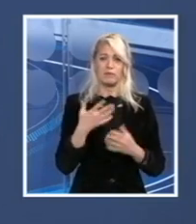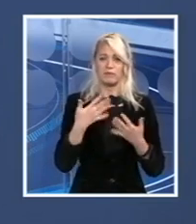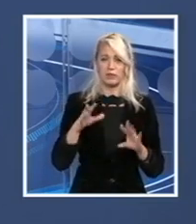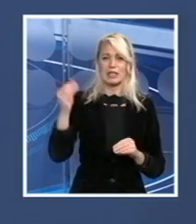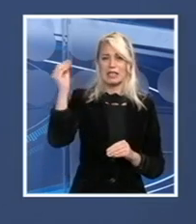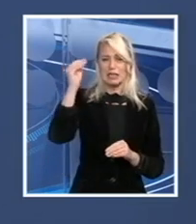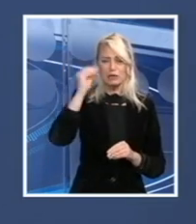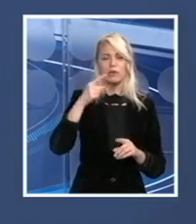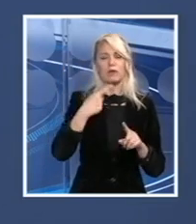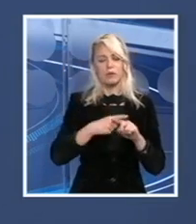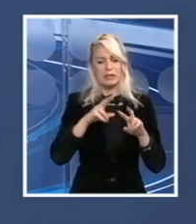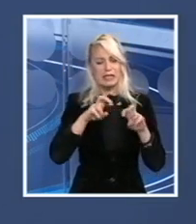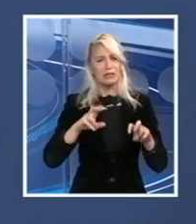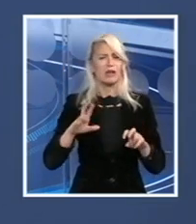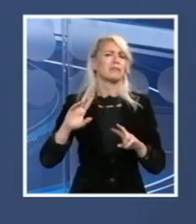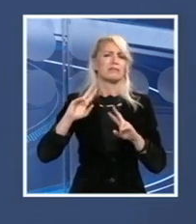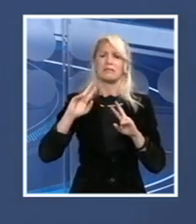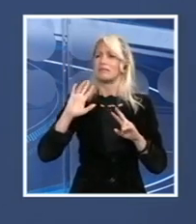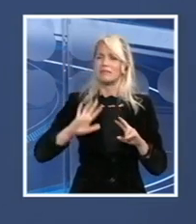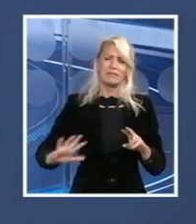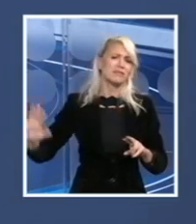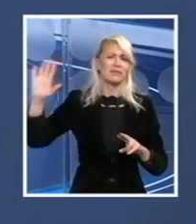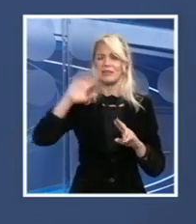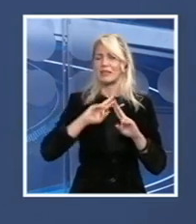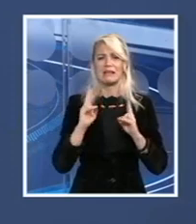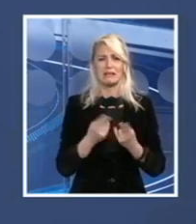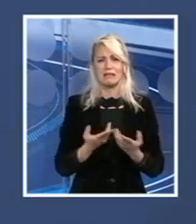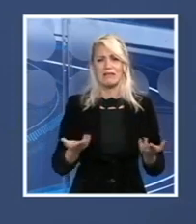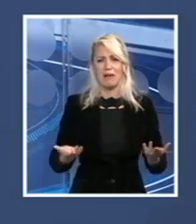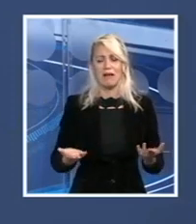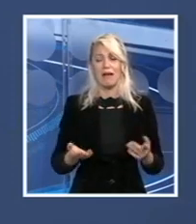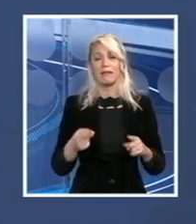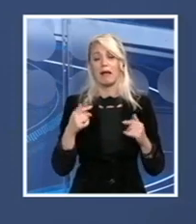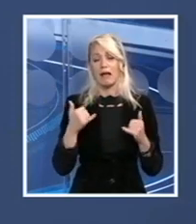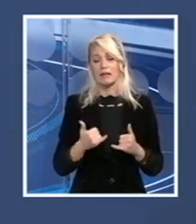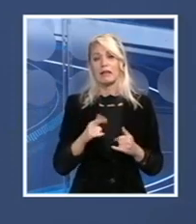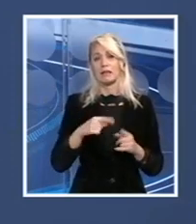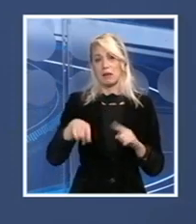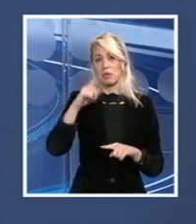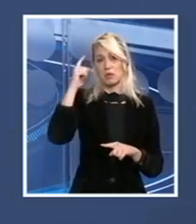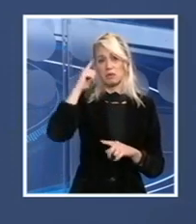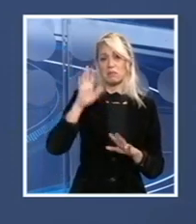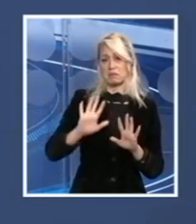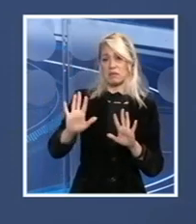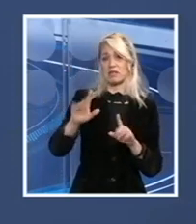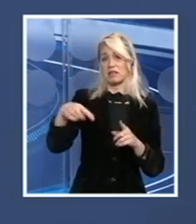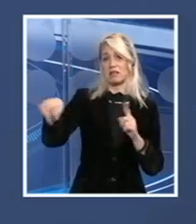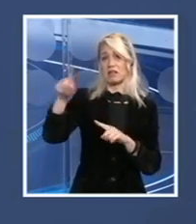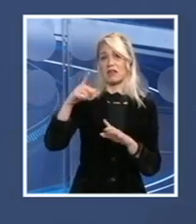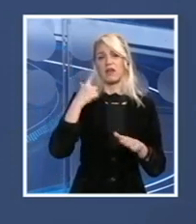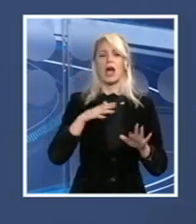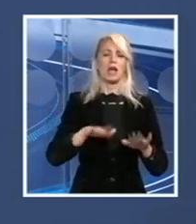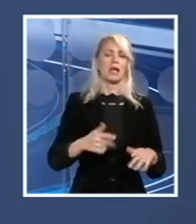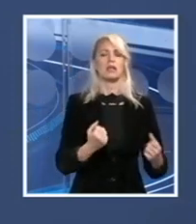iskustva i istraživanje praktično u svim populacijama, tako da se sada ne pomisli da na osnovu svega ovoga mislimo da deca